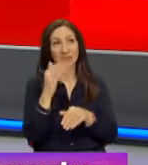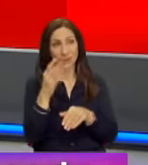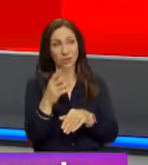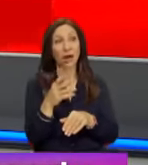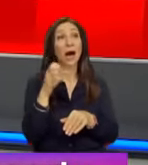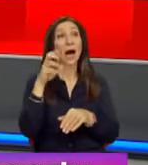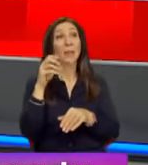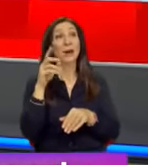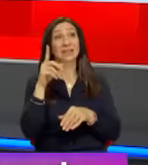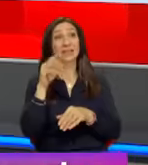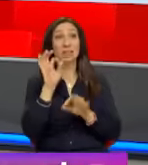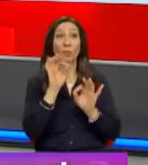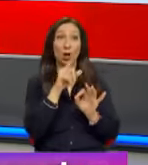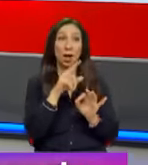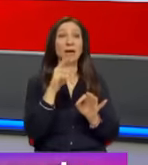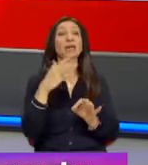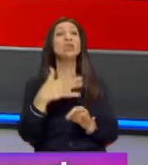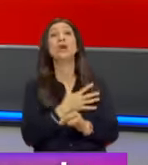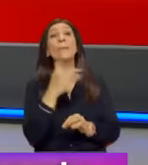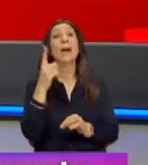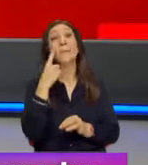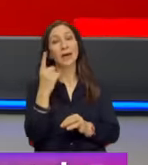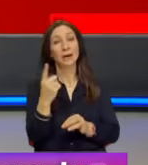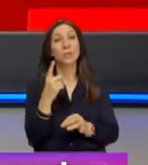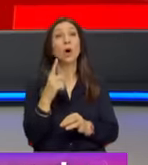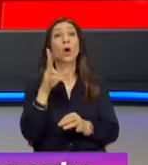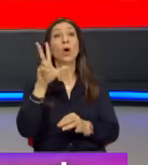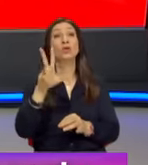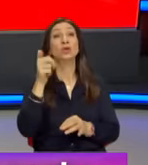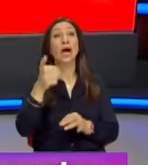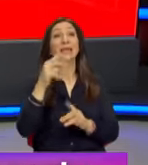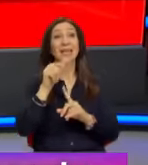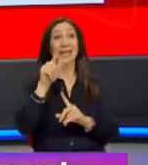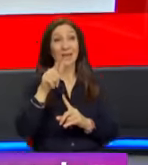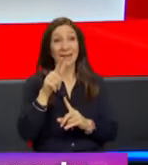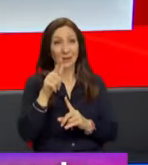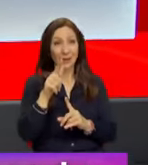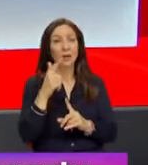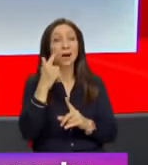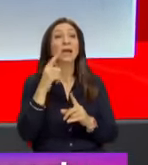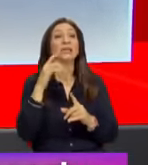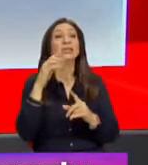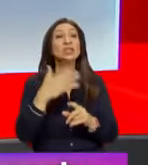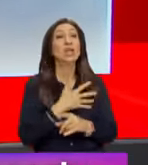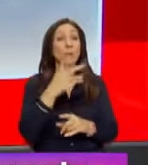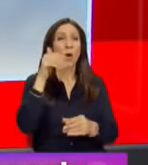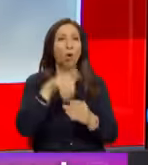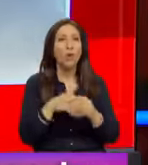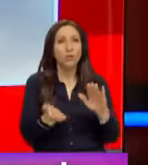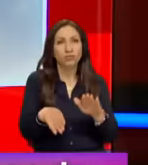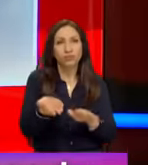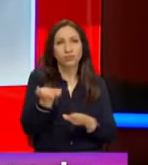desteklenmişti. AK Parti için durum bu. Cumhuriyet Halk Partisi'ne bakalım. 36 ilde Cumhuriyet Halk Partisi